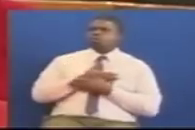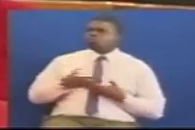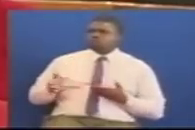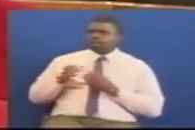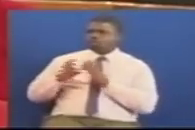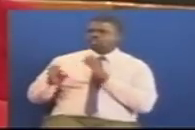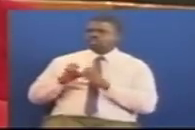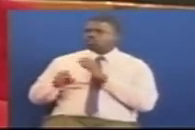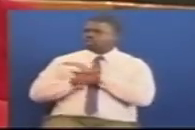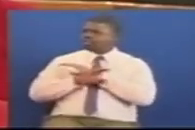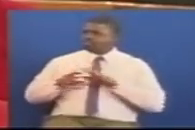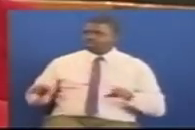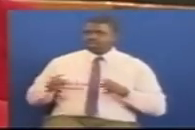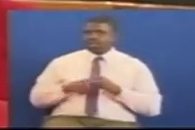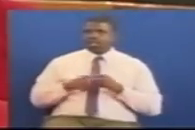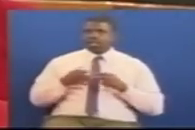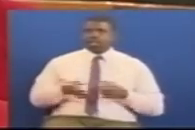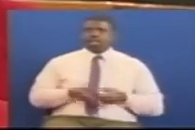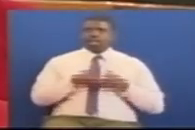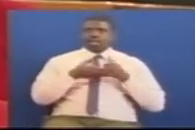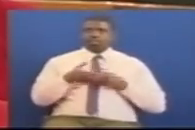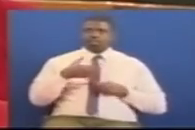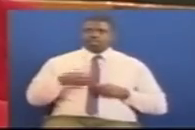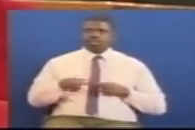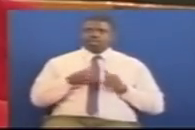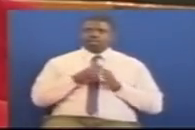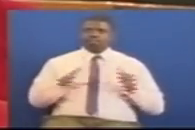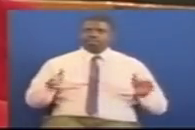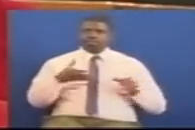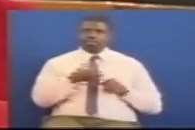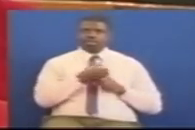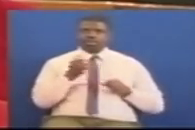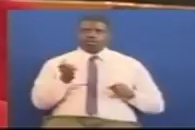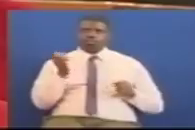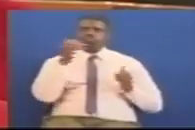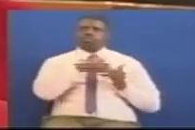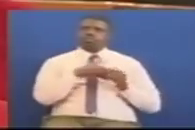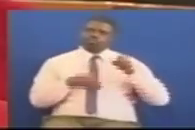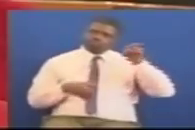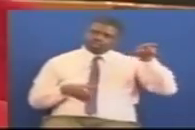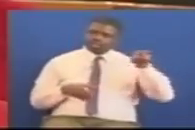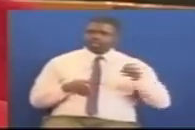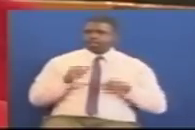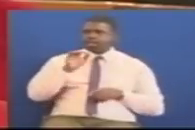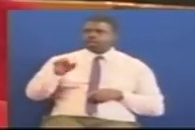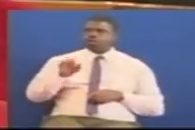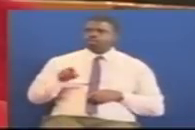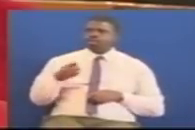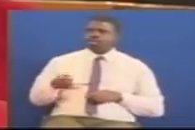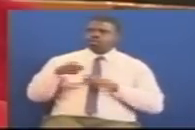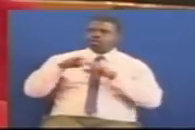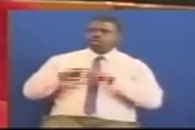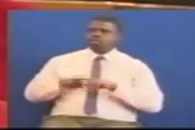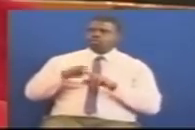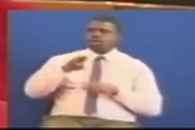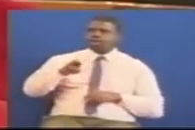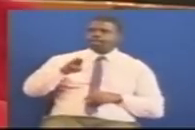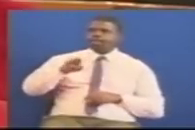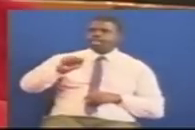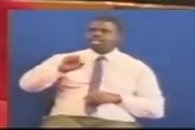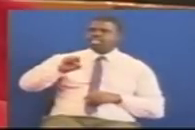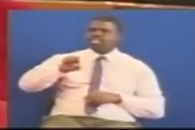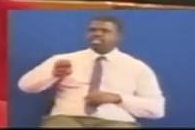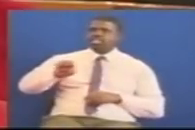sana, na Mheshimiwa Naibu Waziri ameshapata nafasi ya kutembelea kule, anawaambia nini wakazi wa Bezi na wakazi wa Sangabuye, ni